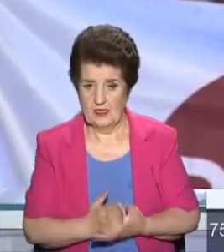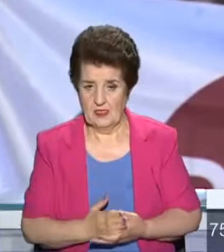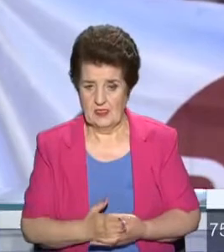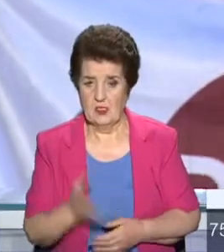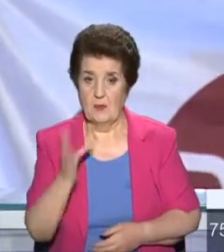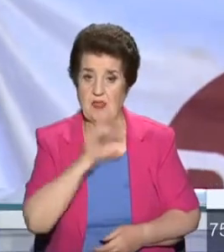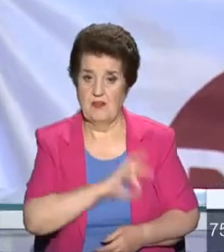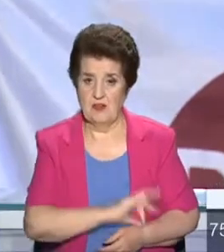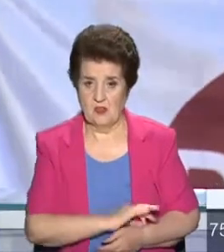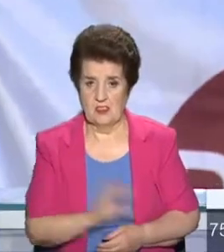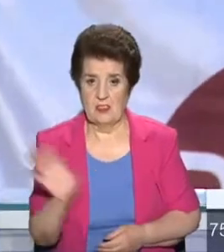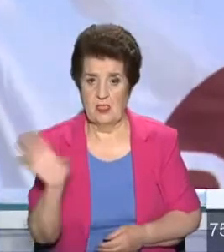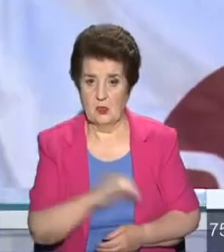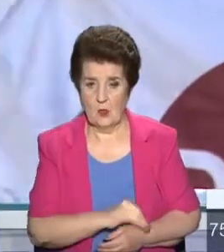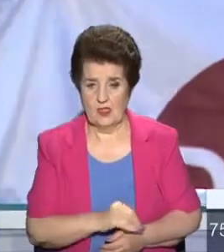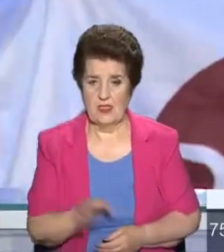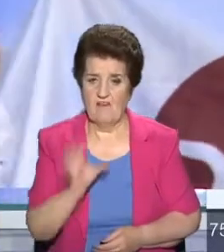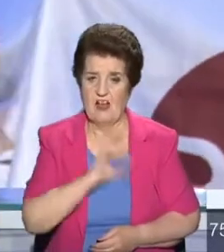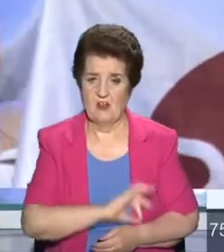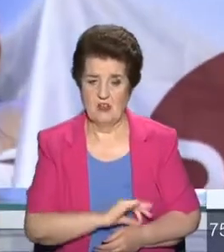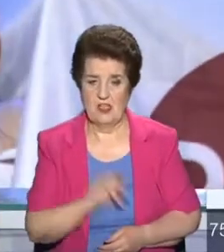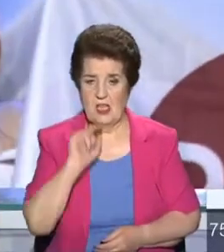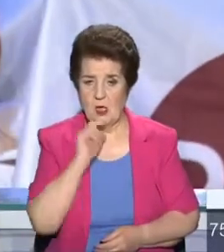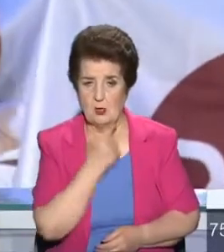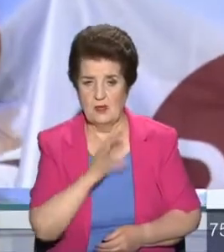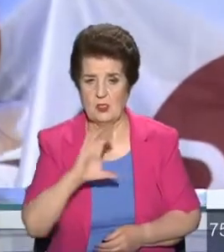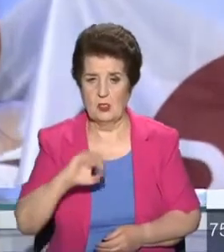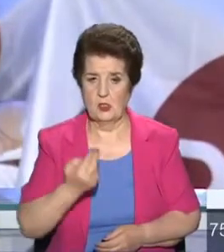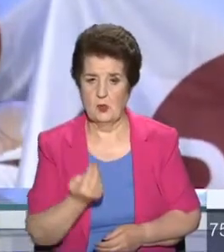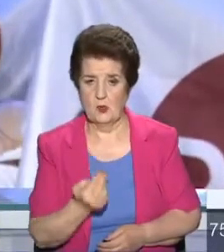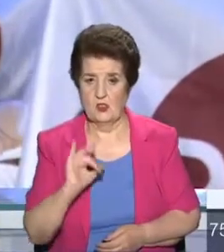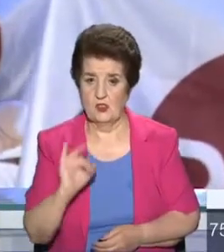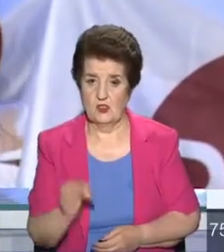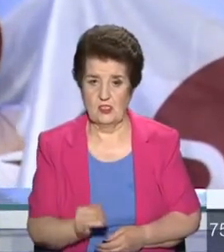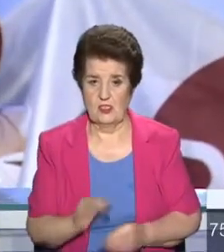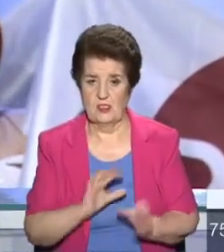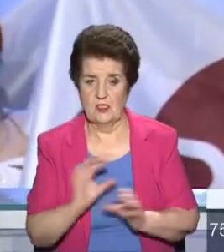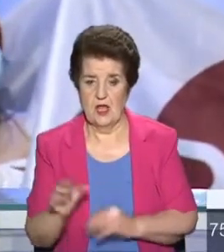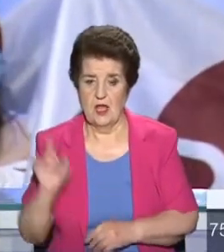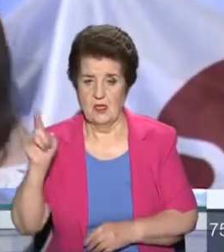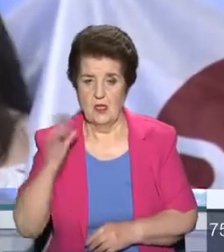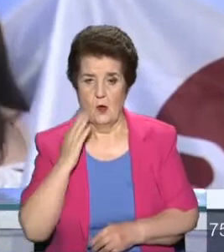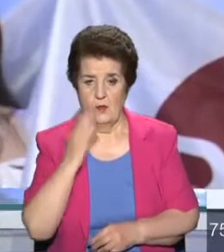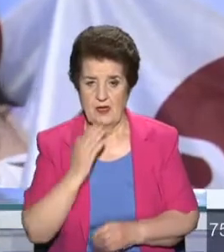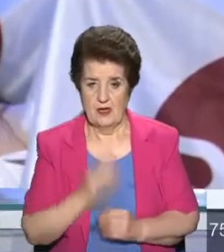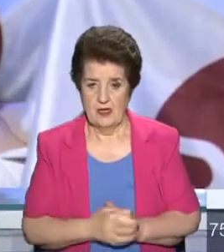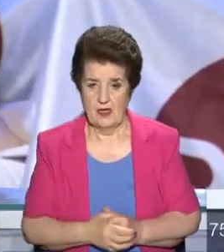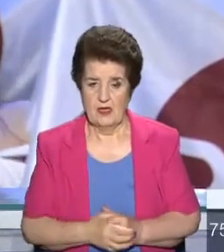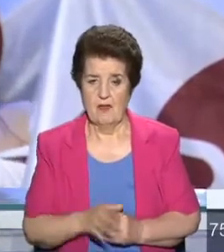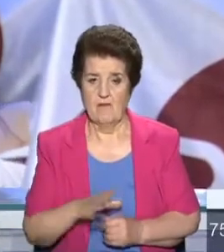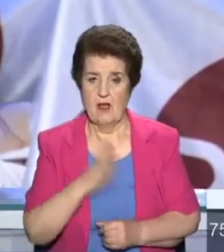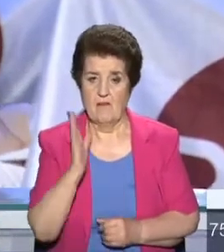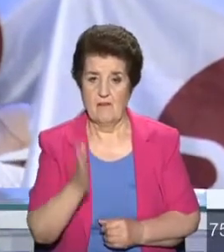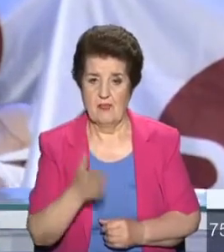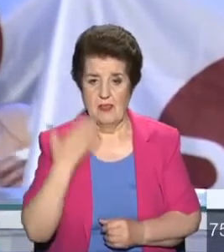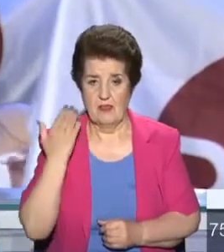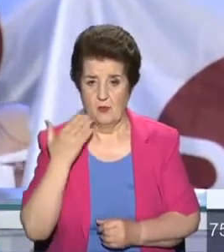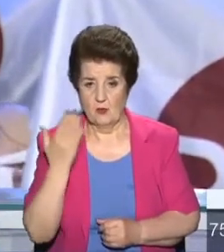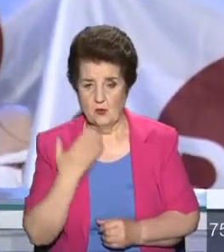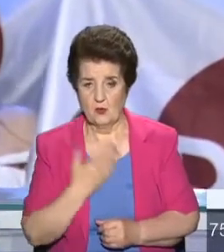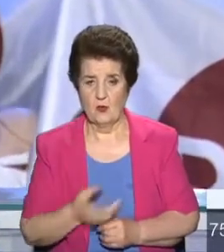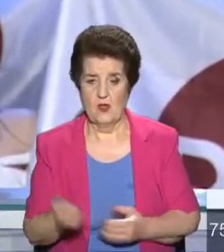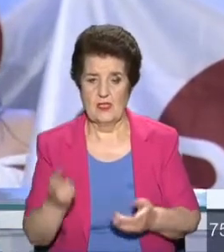beneficiază de toate facilitățile economice sociale și securizarea ale României va fi ușor să ne apropiem